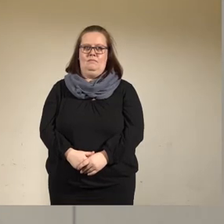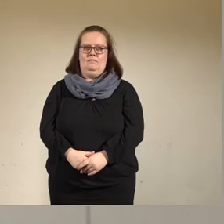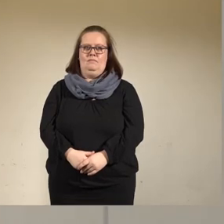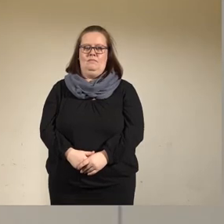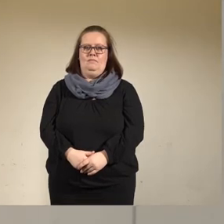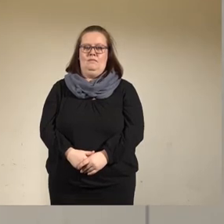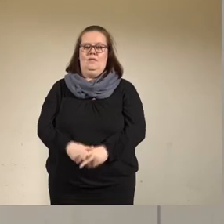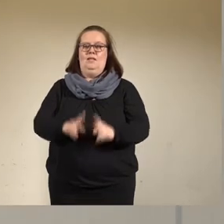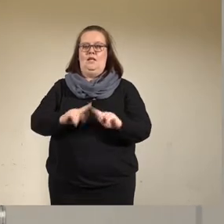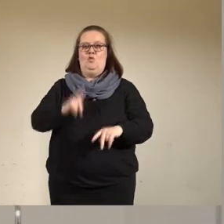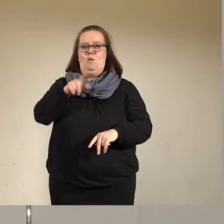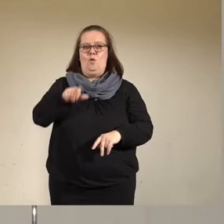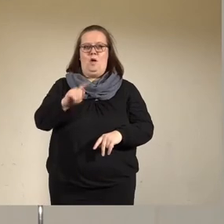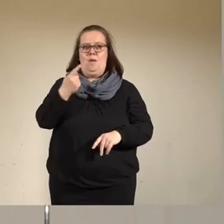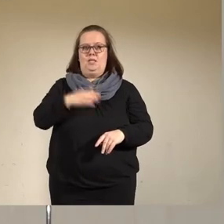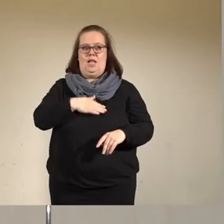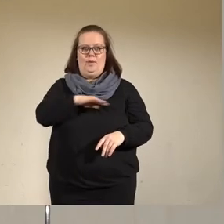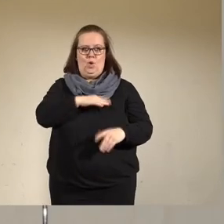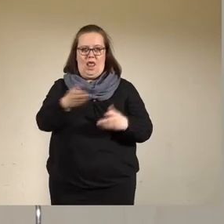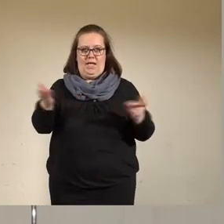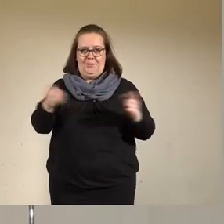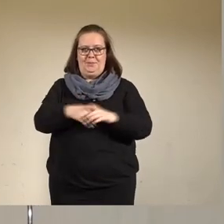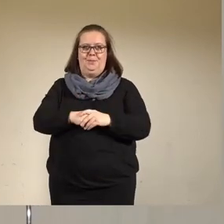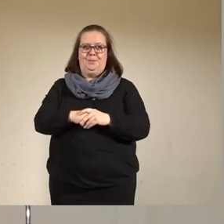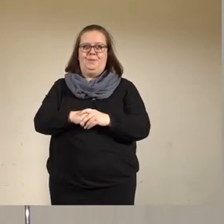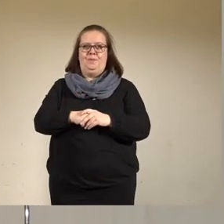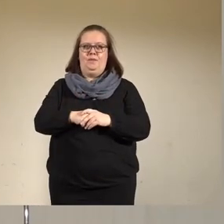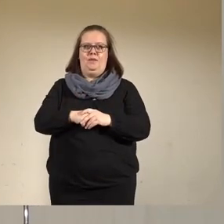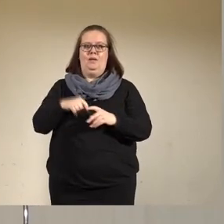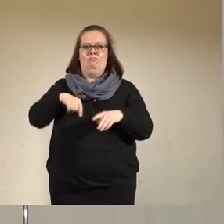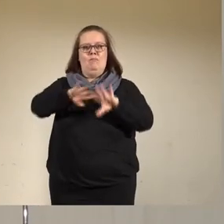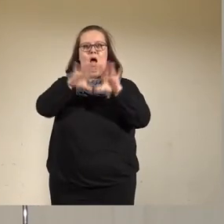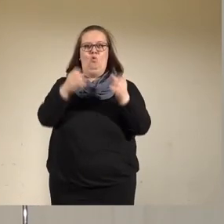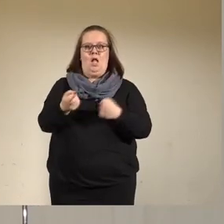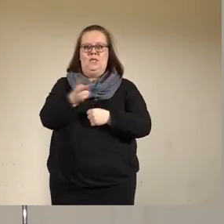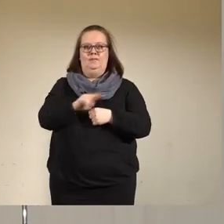Ja, sehr geehrter Oberbürgermeister, liebe Kolleginnen und Kollegen, der Haushalt